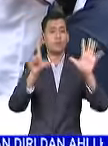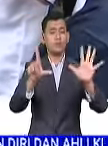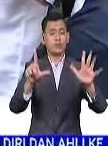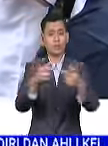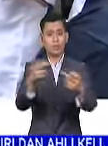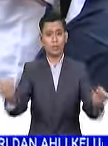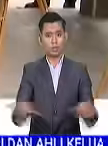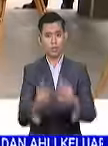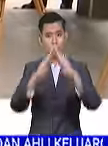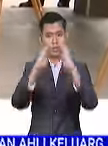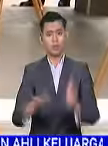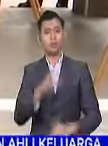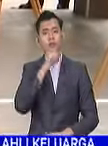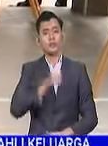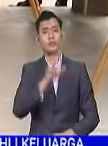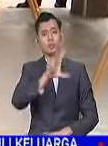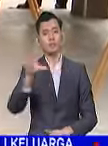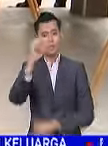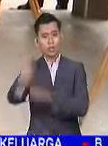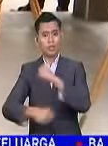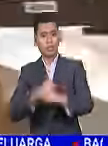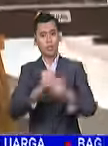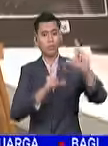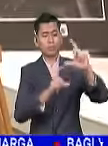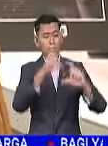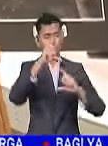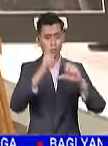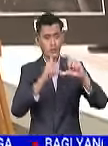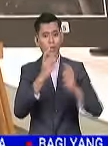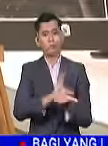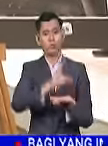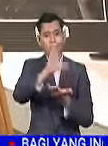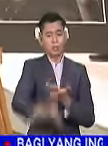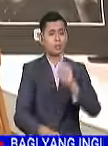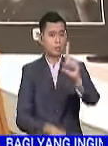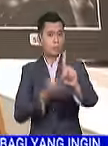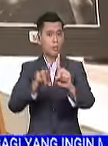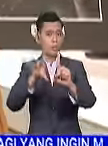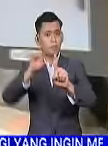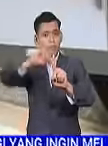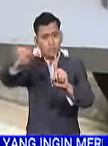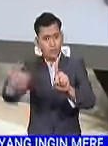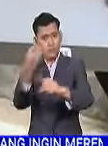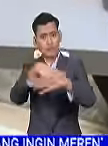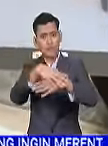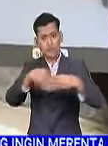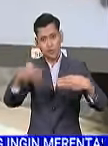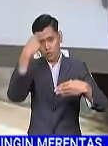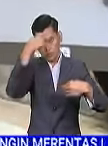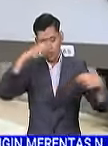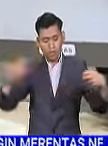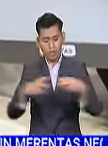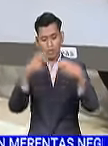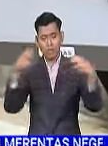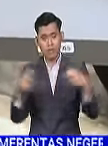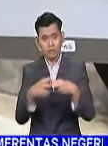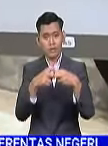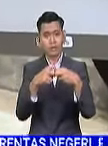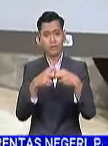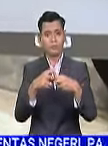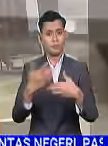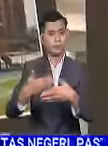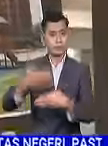berusia 35 tahun. Selain itu, DBKL juga memperuntukkan RM1.8 juta bagi tujuan pendawaian elektrik di PA Sri